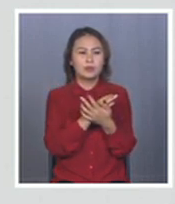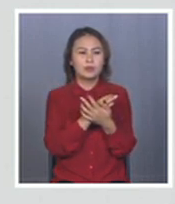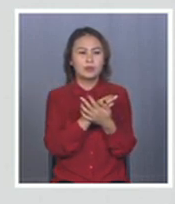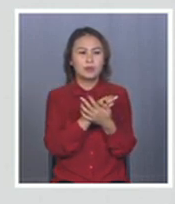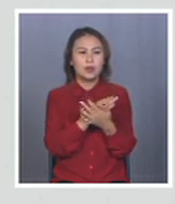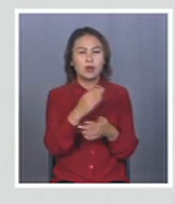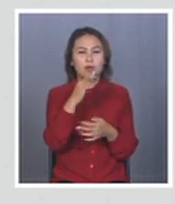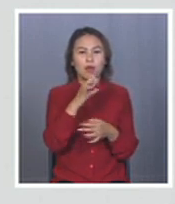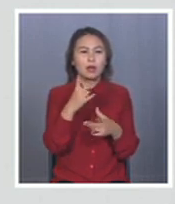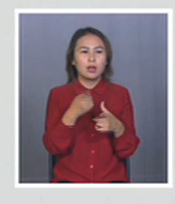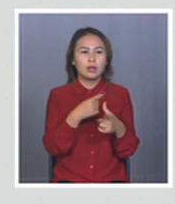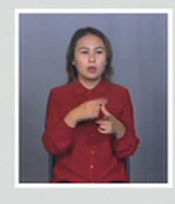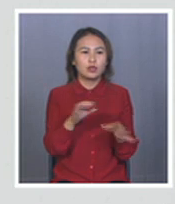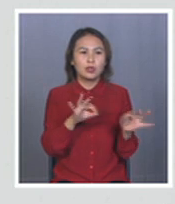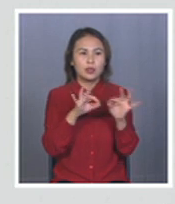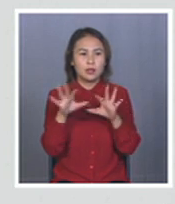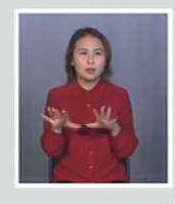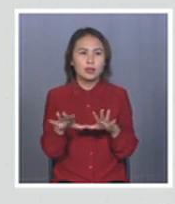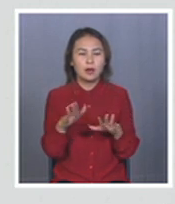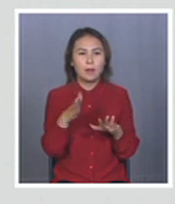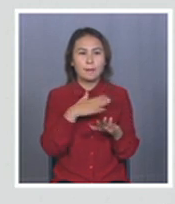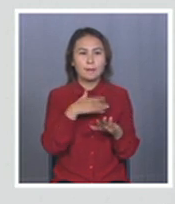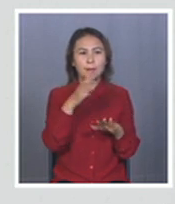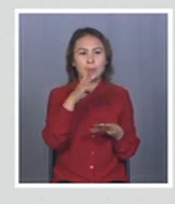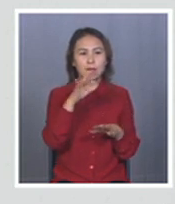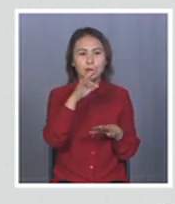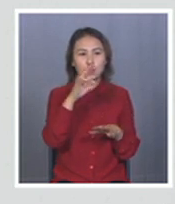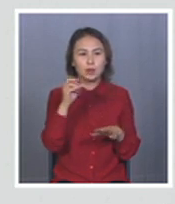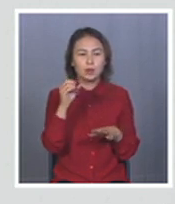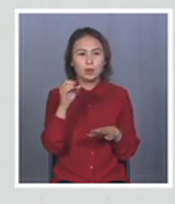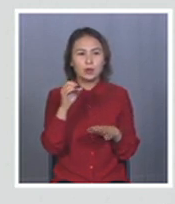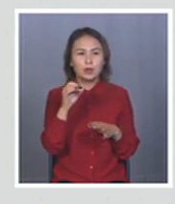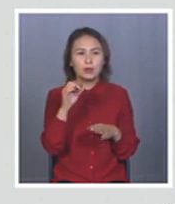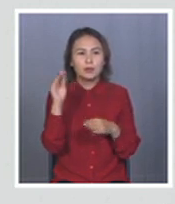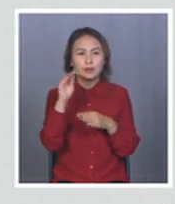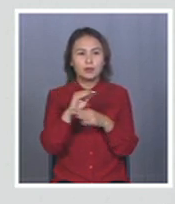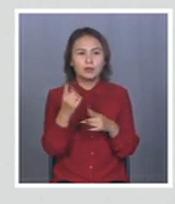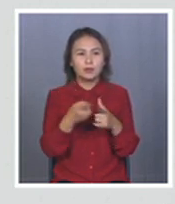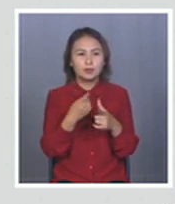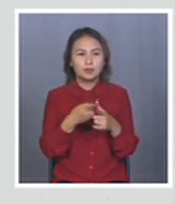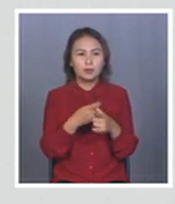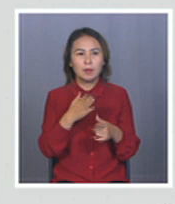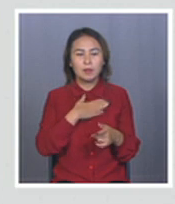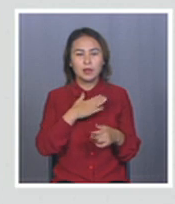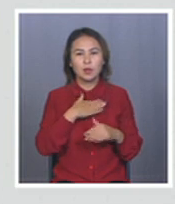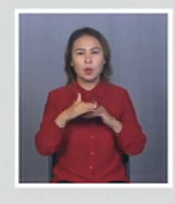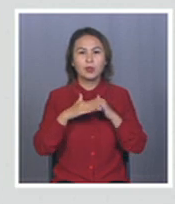фонның атауын жазамыз. Біз менің отаным фонын жазуымыз қажет. Менің отаным деп